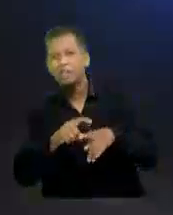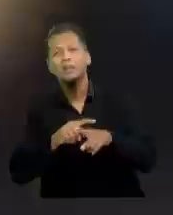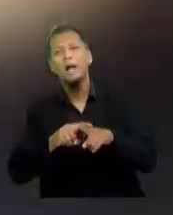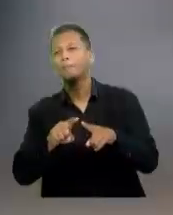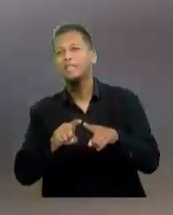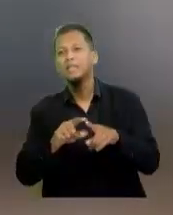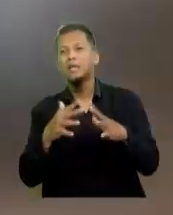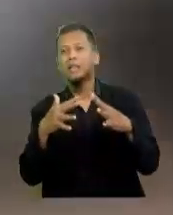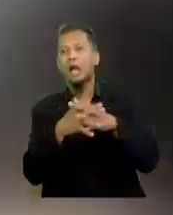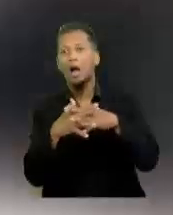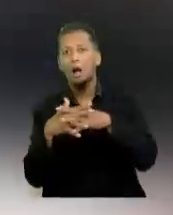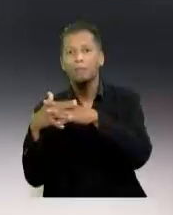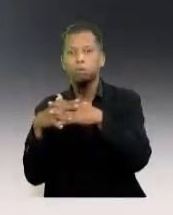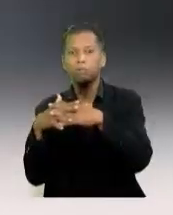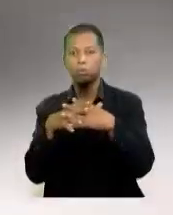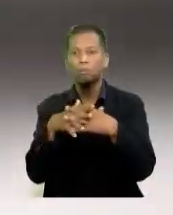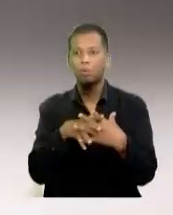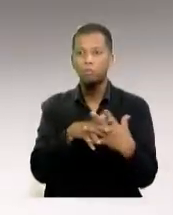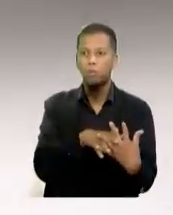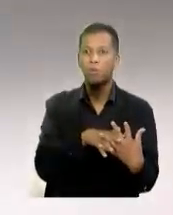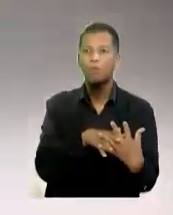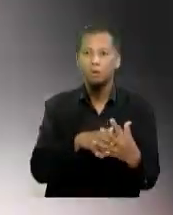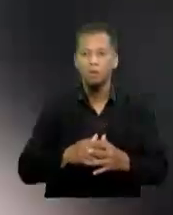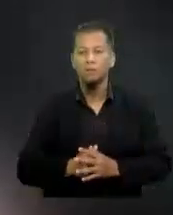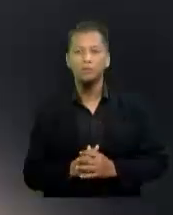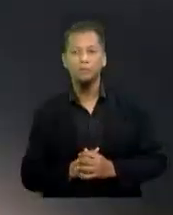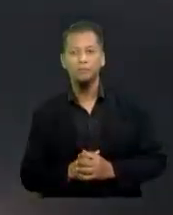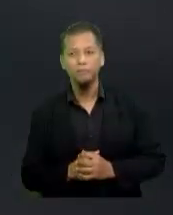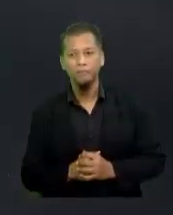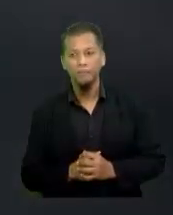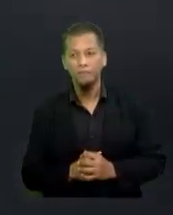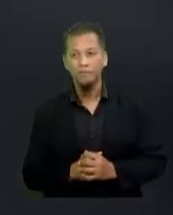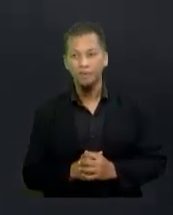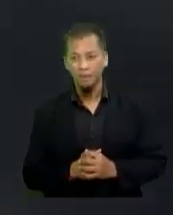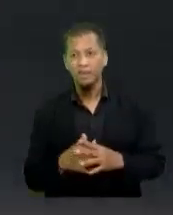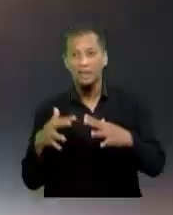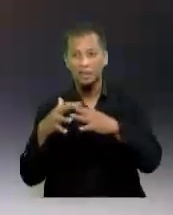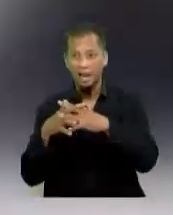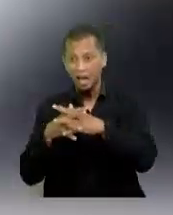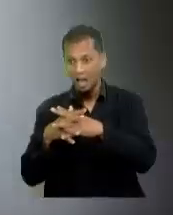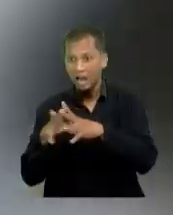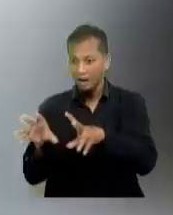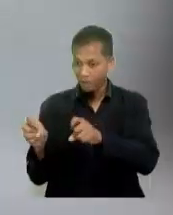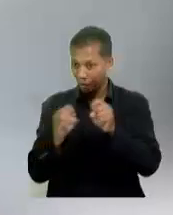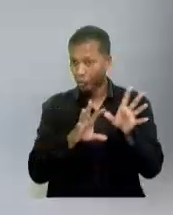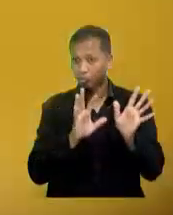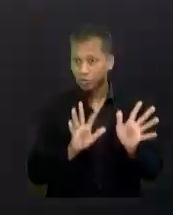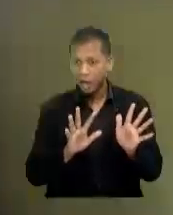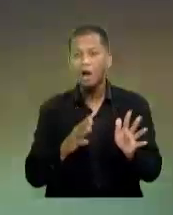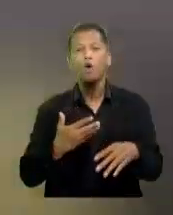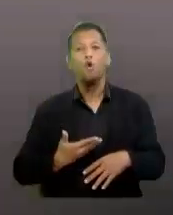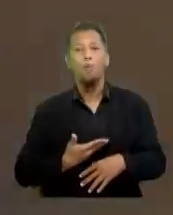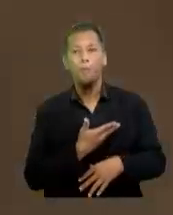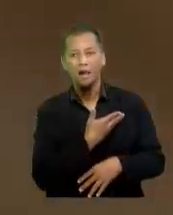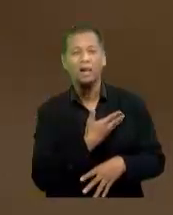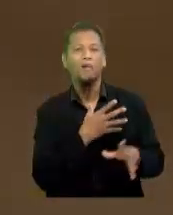labil. Setelah material yang menimbun truk dievakuasi dengan peralatan seadanya, korban akhirnya bisa dievakuasi dari dalam truk dan